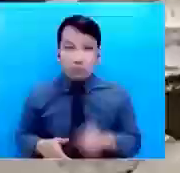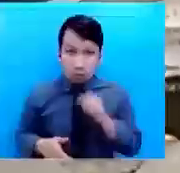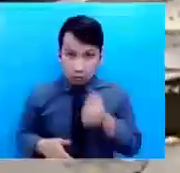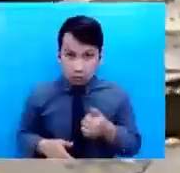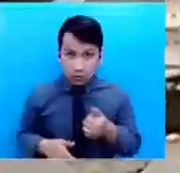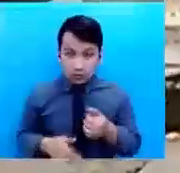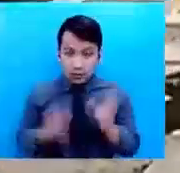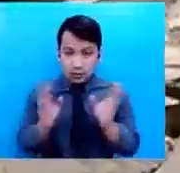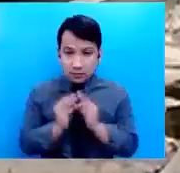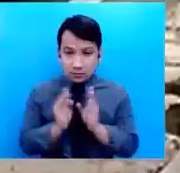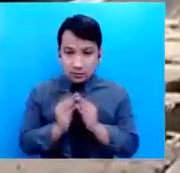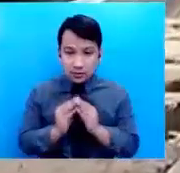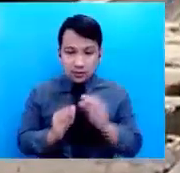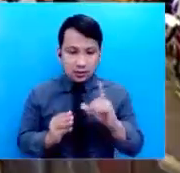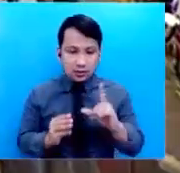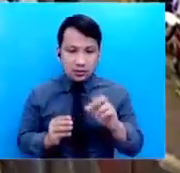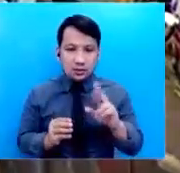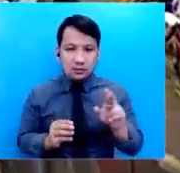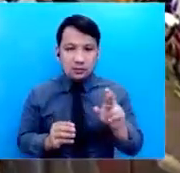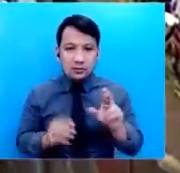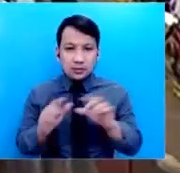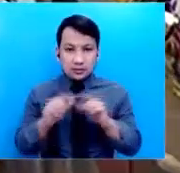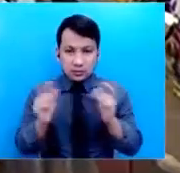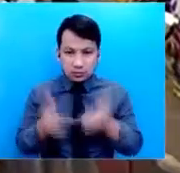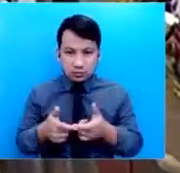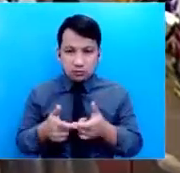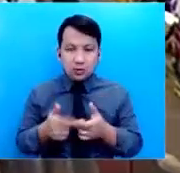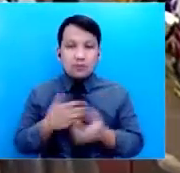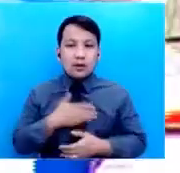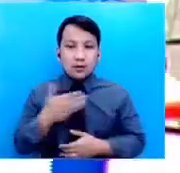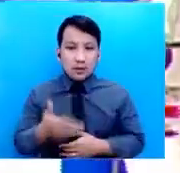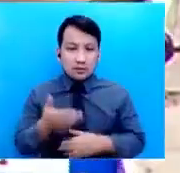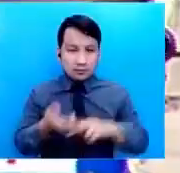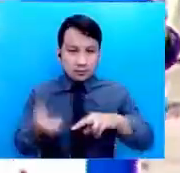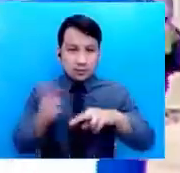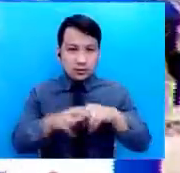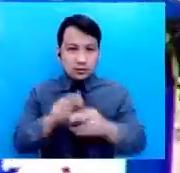makikipagpulong sa LTFRB ang mga transport group para sa hiling na taas pasahe.